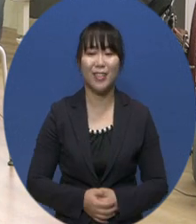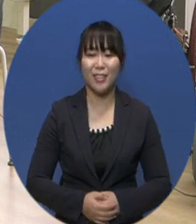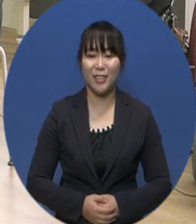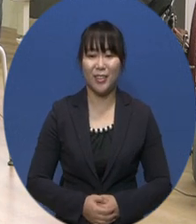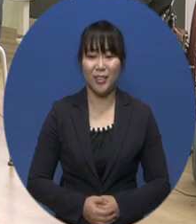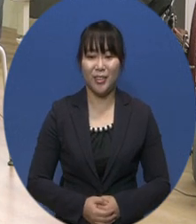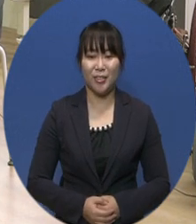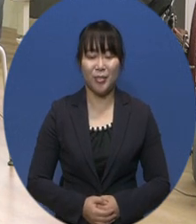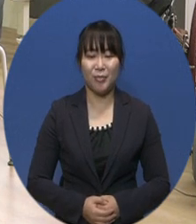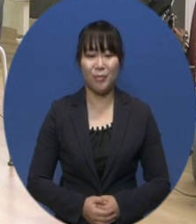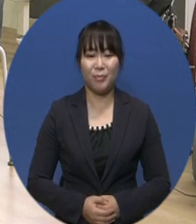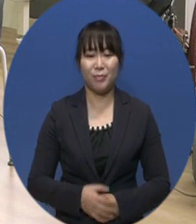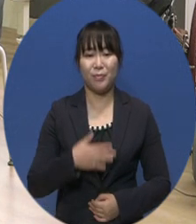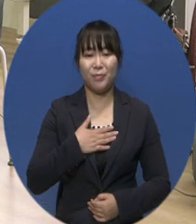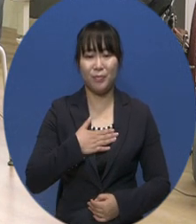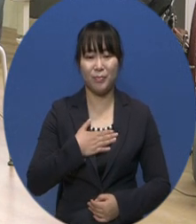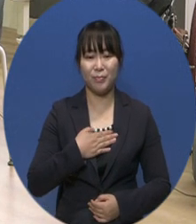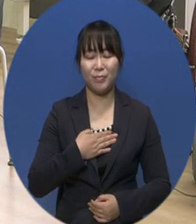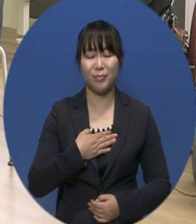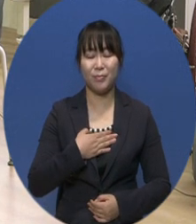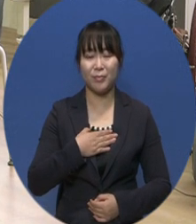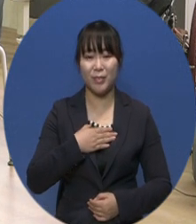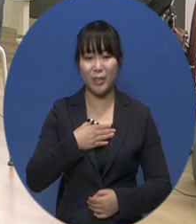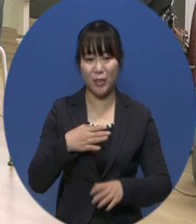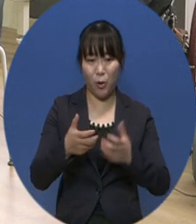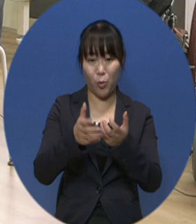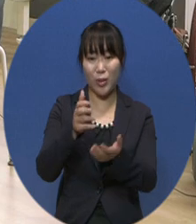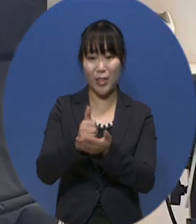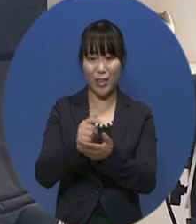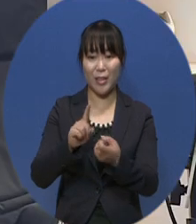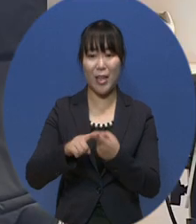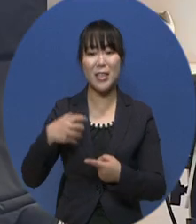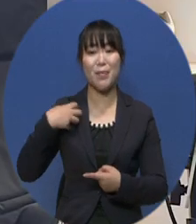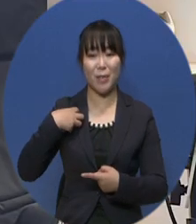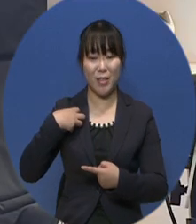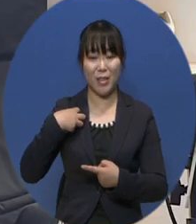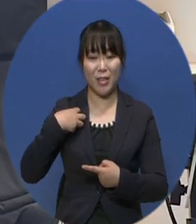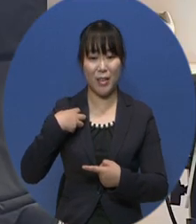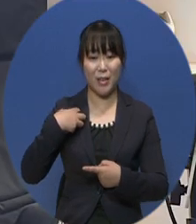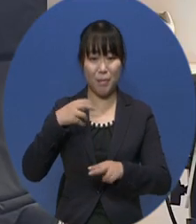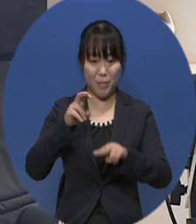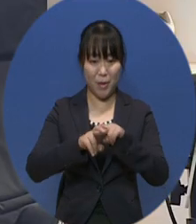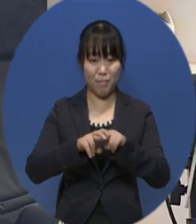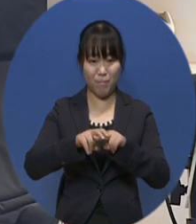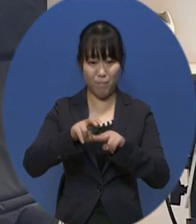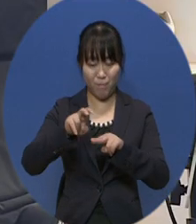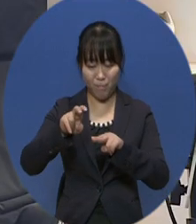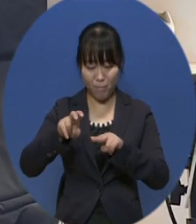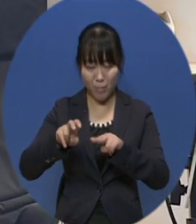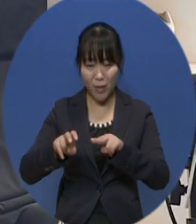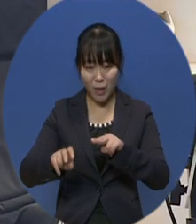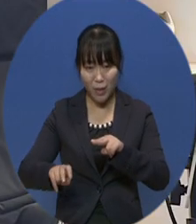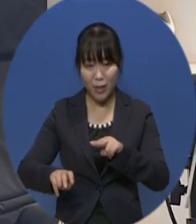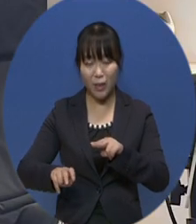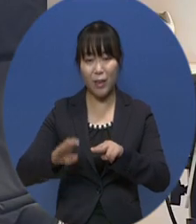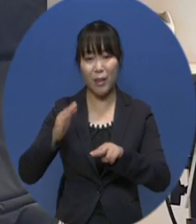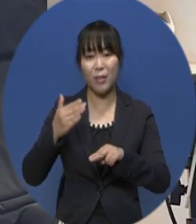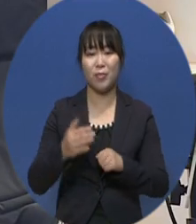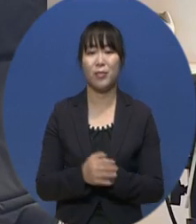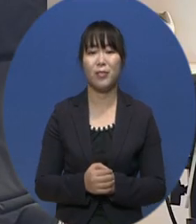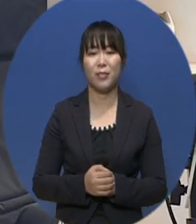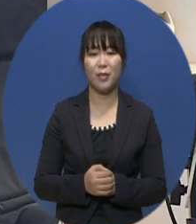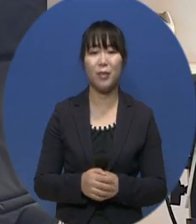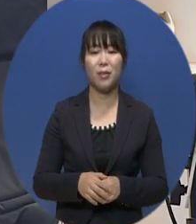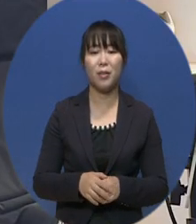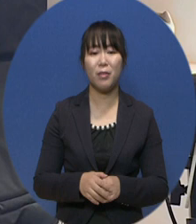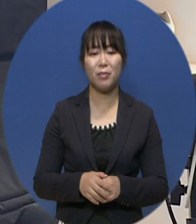네. 저는 이제 원장은 임기가 있기 때문에 이제 네. 원장 임기를 마치면 이제 국립재활원을 이제 떠나게 됩니다. 그래서 네.